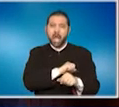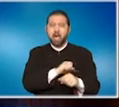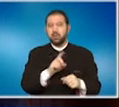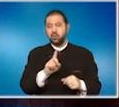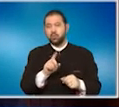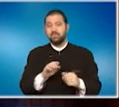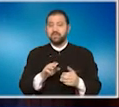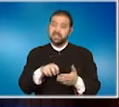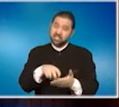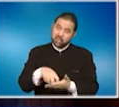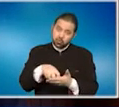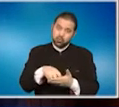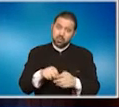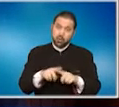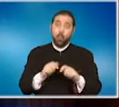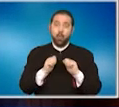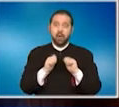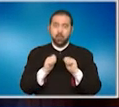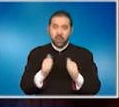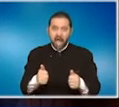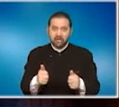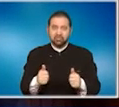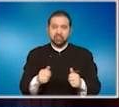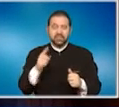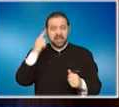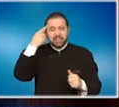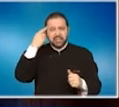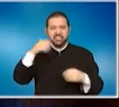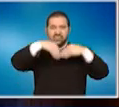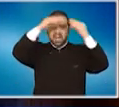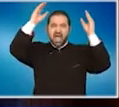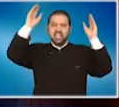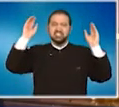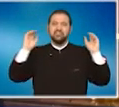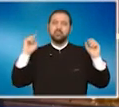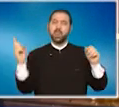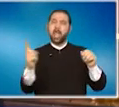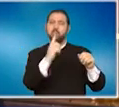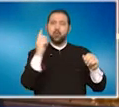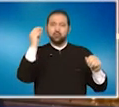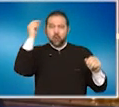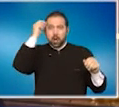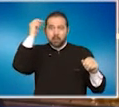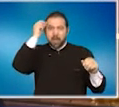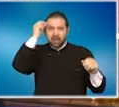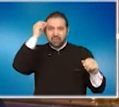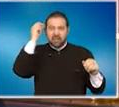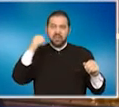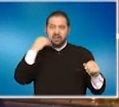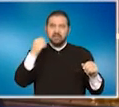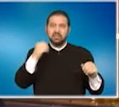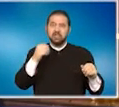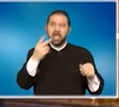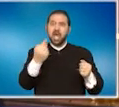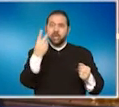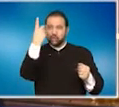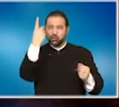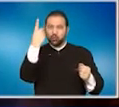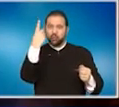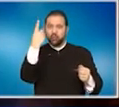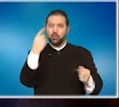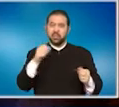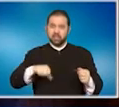știu, se așează la rugăciune cu siguranță. Imaginați-vă Sfântul Pavel, când a căzut tânărul acela de la etajul al treilea, mort. L-a